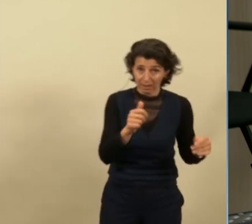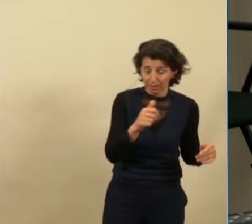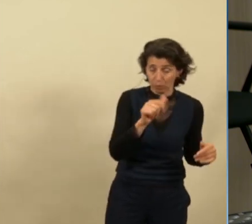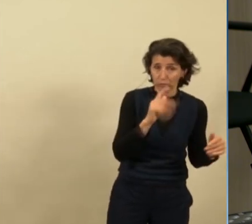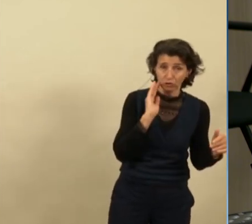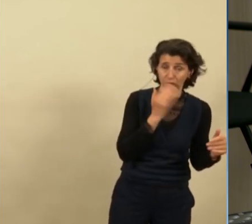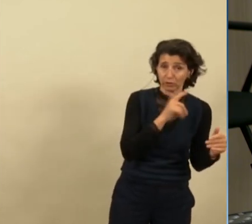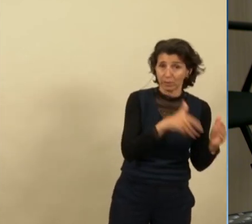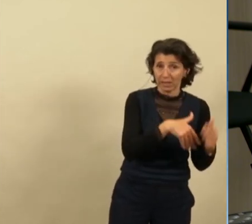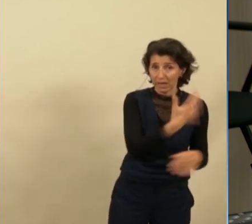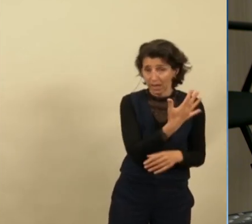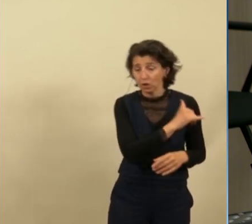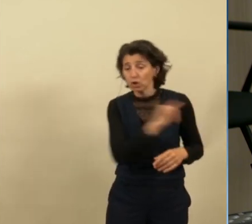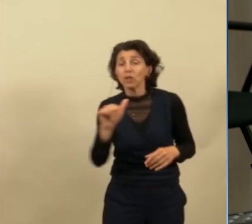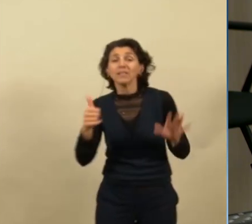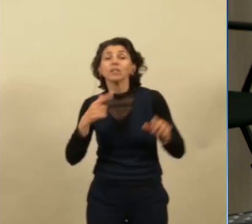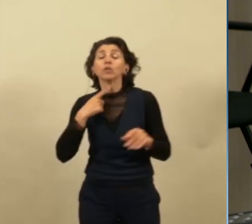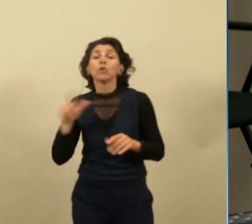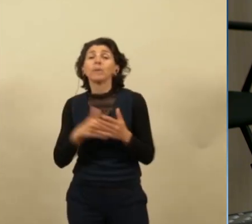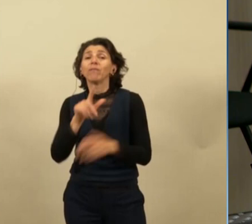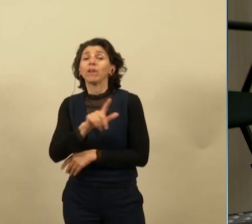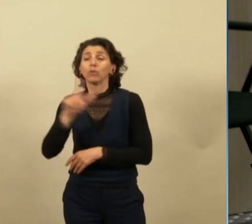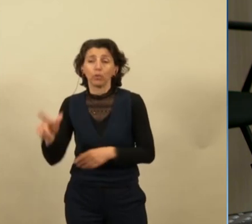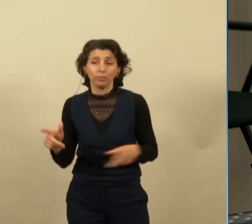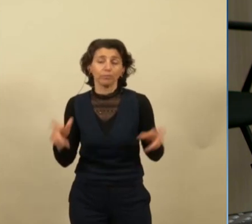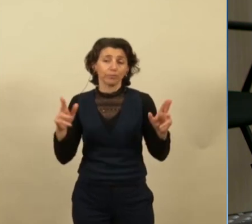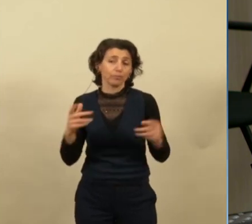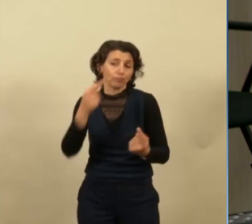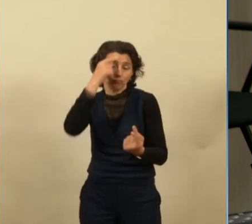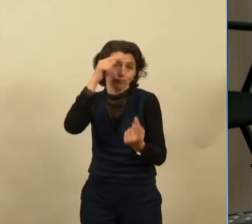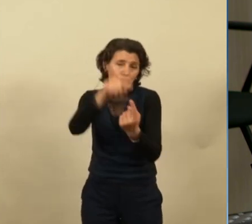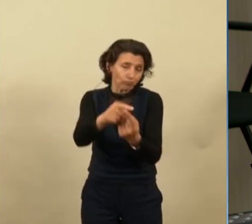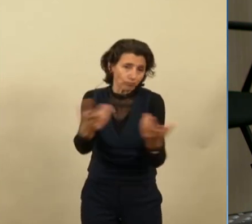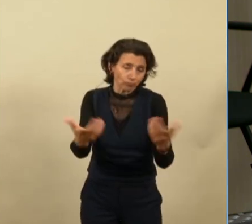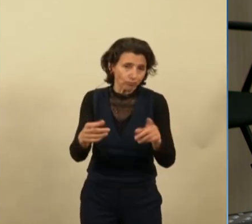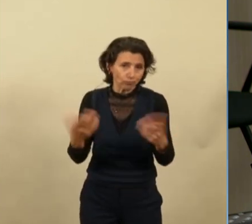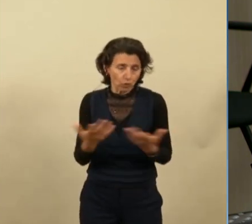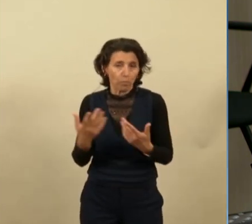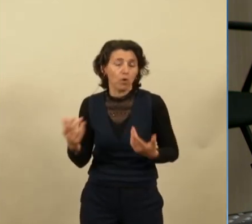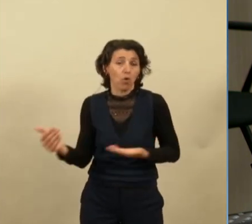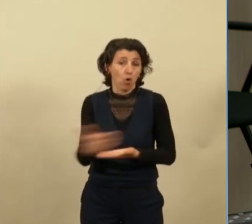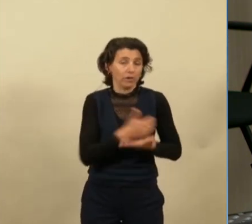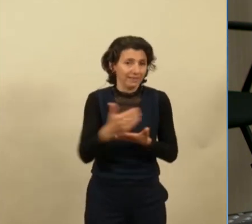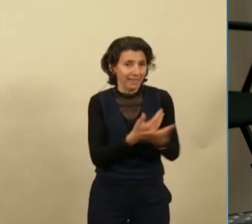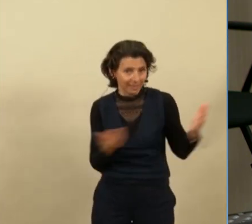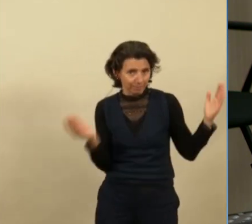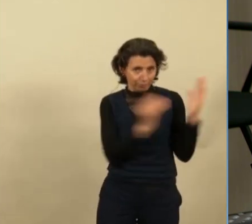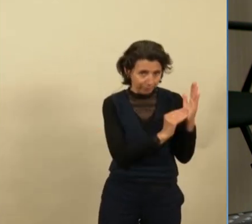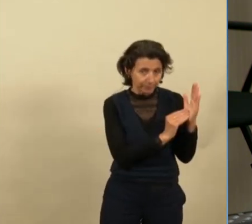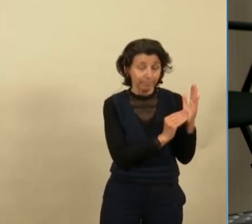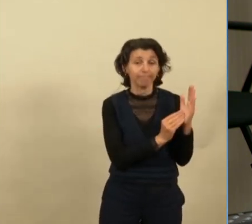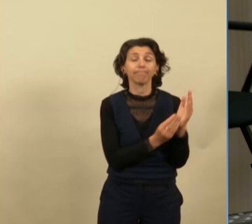6 juin 2022 afin de permettre l'émission d'un titre de recette résultat